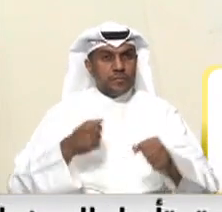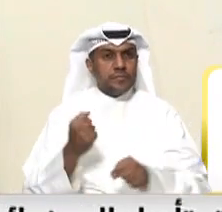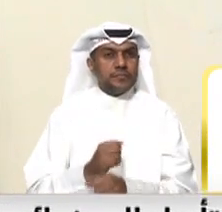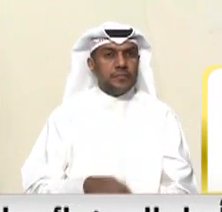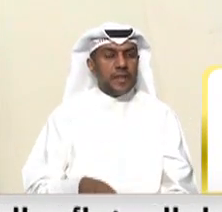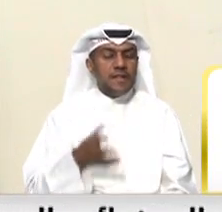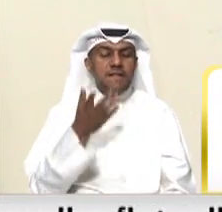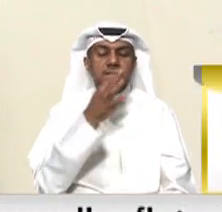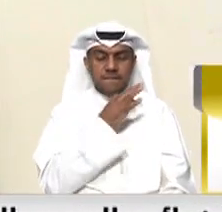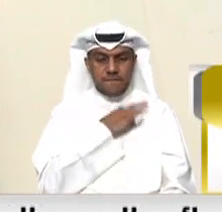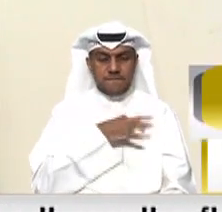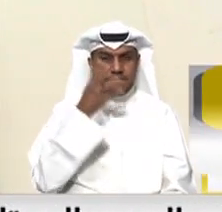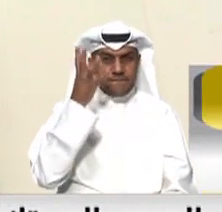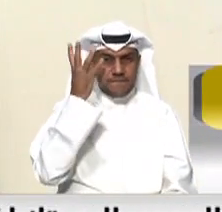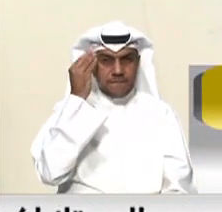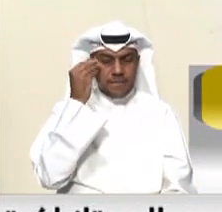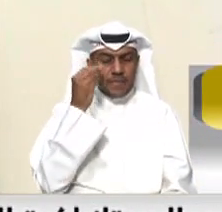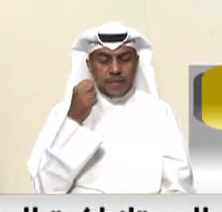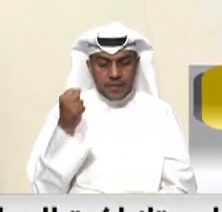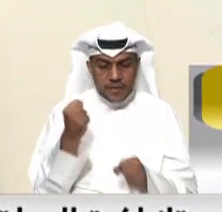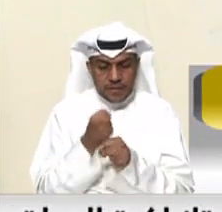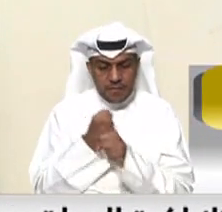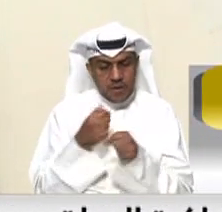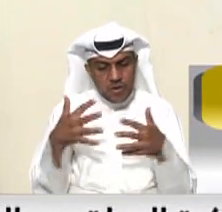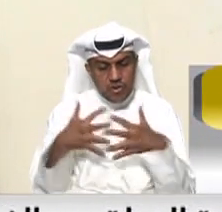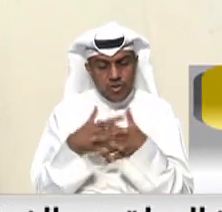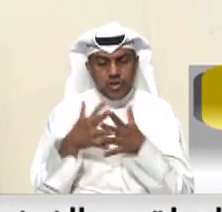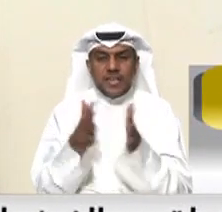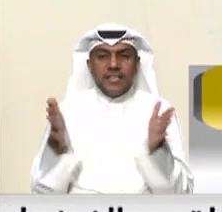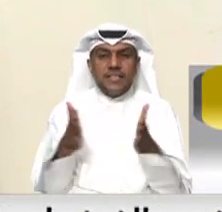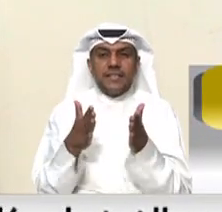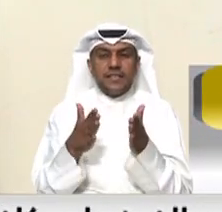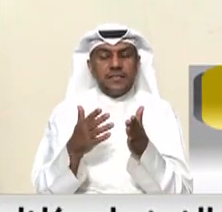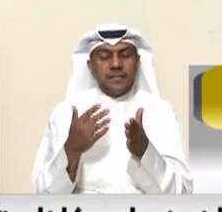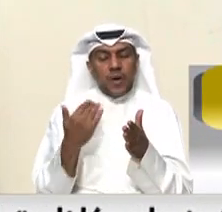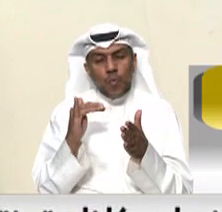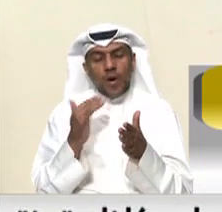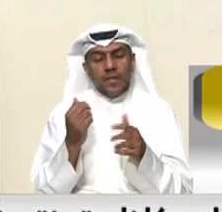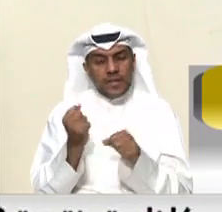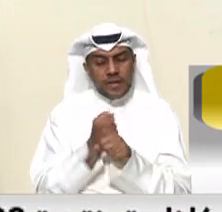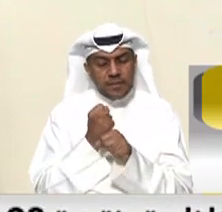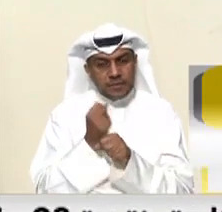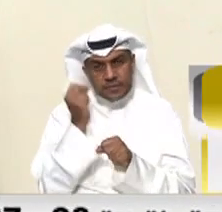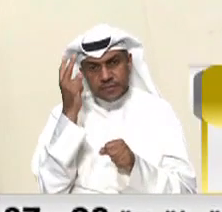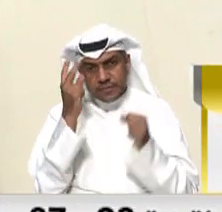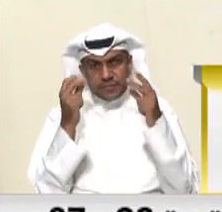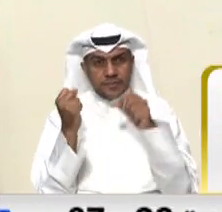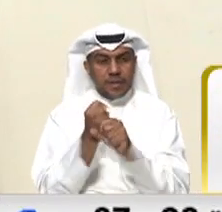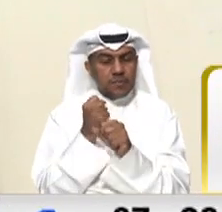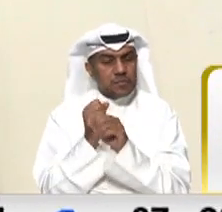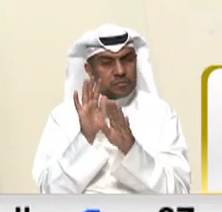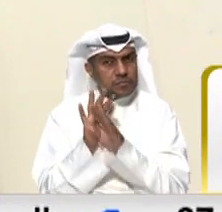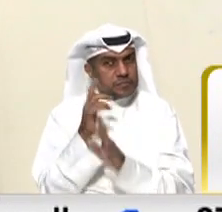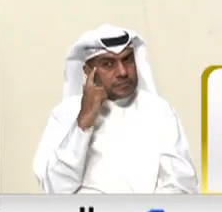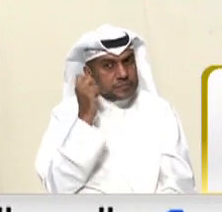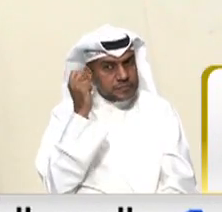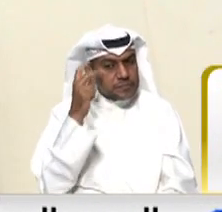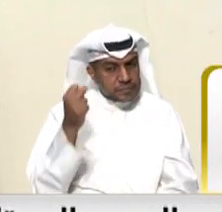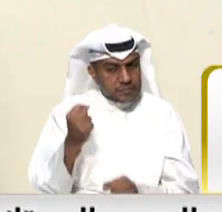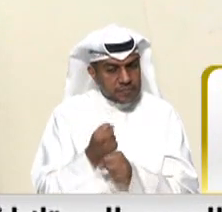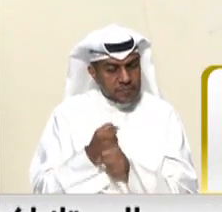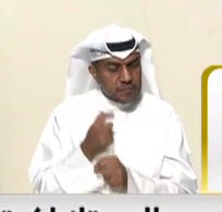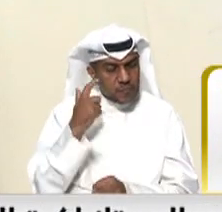كيف إنك تحمي شركتك الصغيرة، شركة بين الصغيرة والمتوسطة، واستفدت إنك كيف تسوي دراسة جدوى